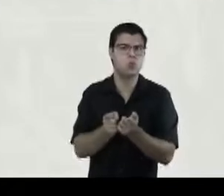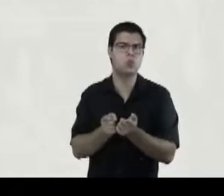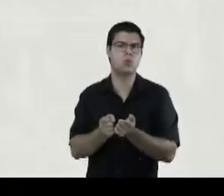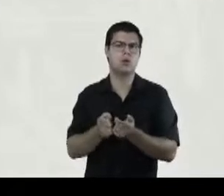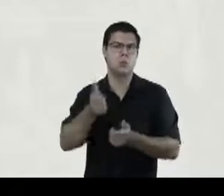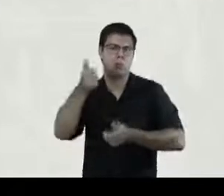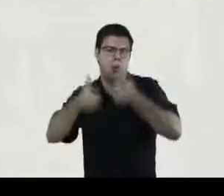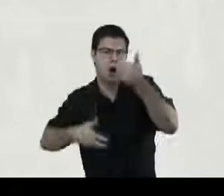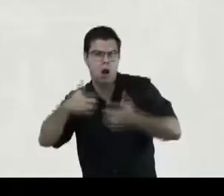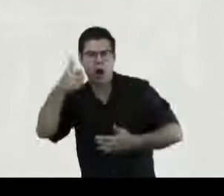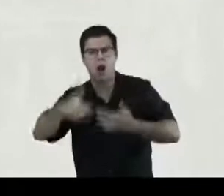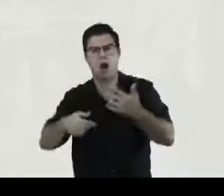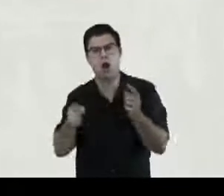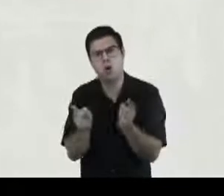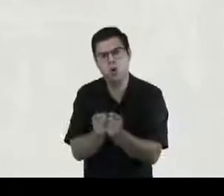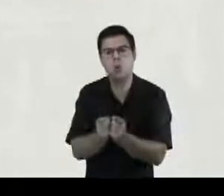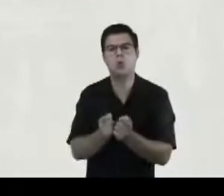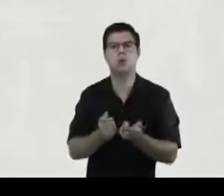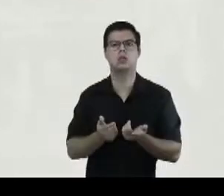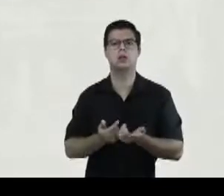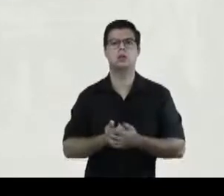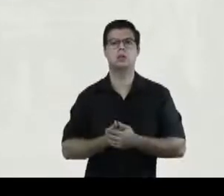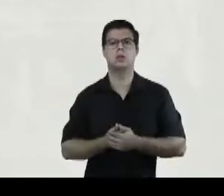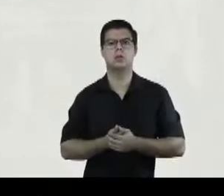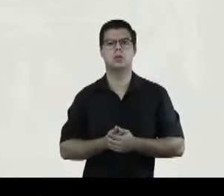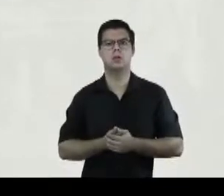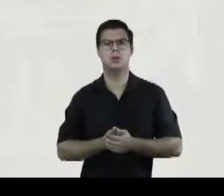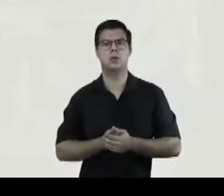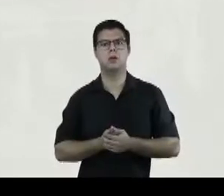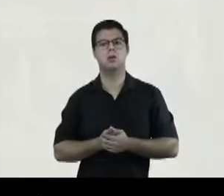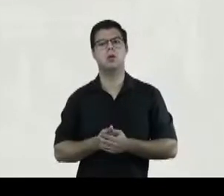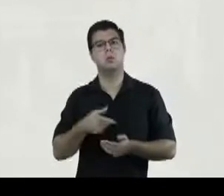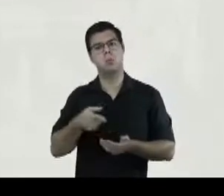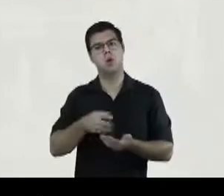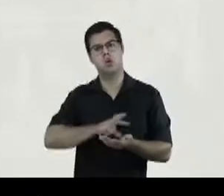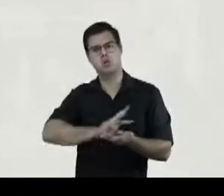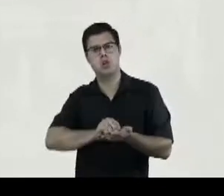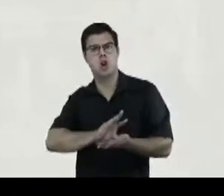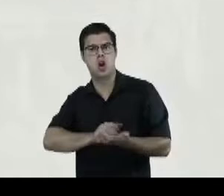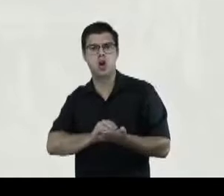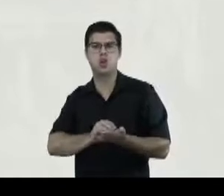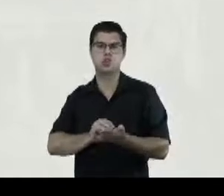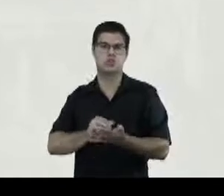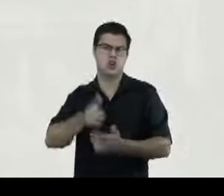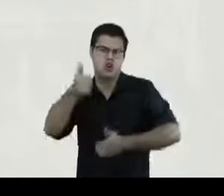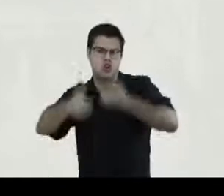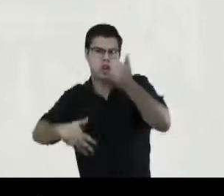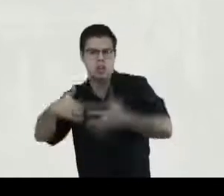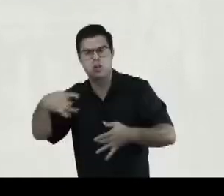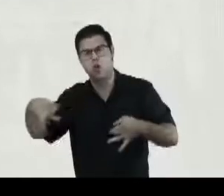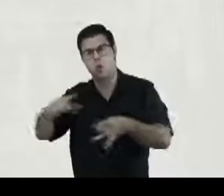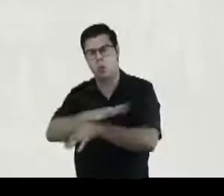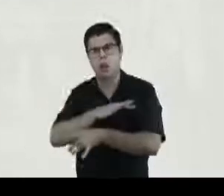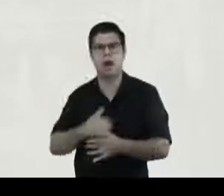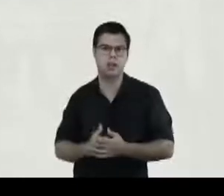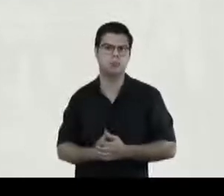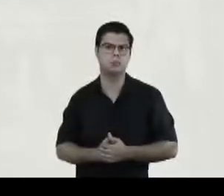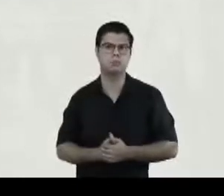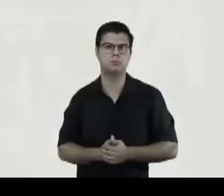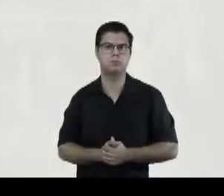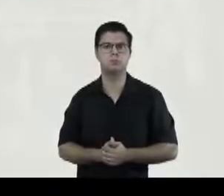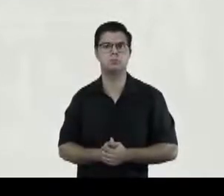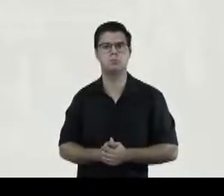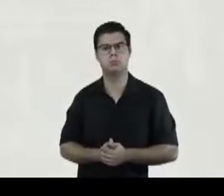écrite du début de l'époque moderne. On va regarder rapidement plusieurs exemples